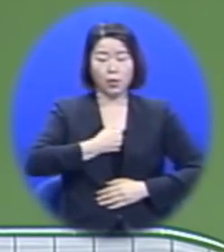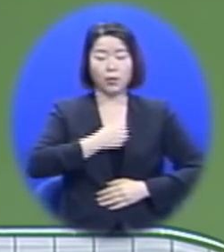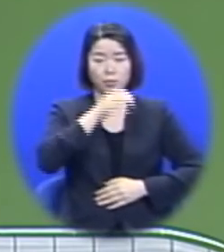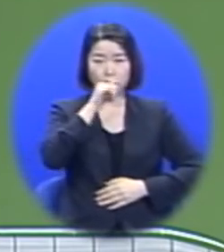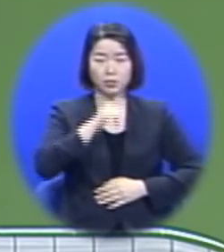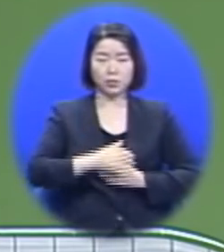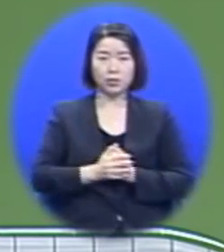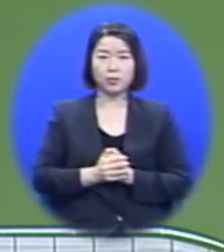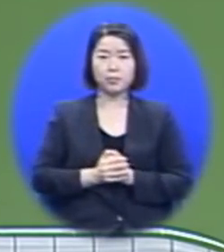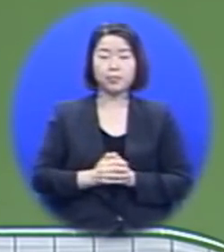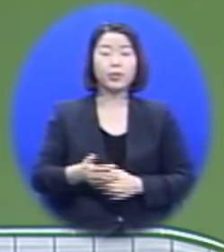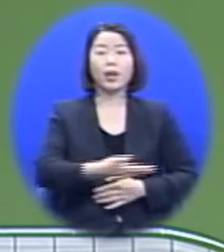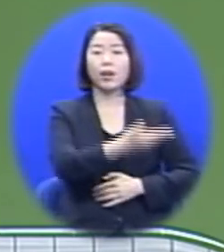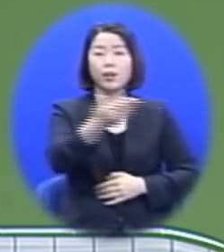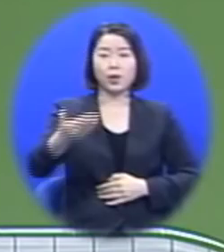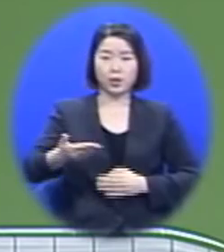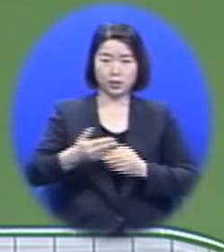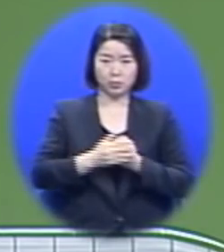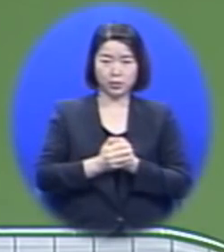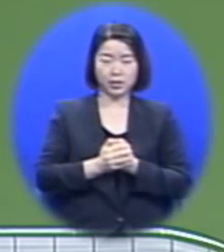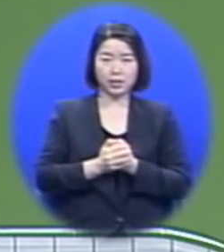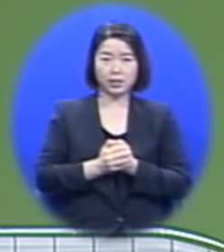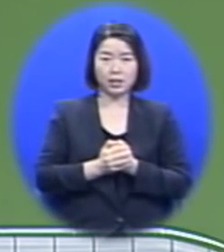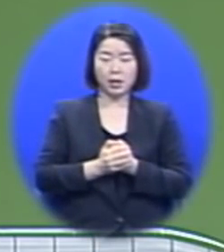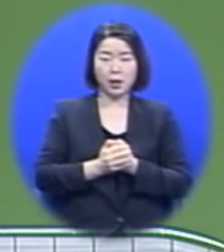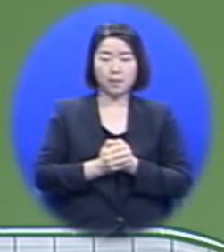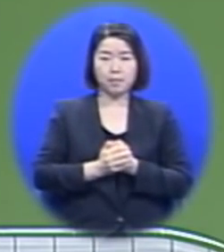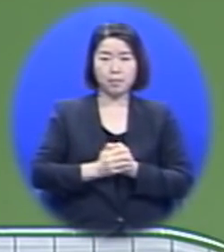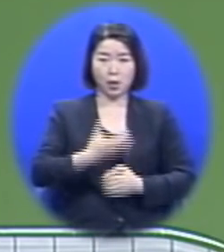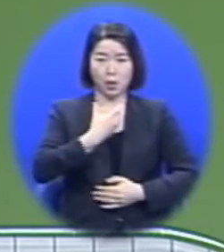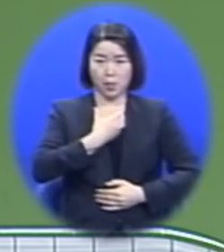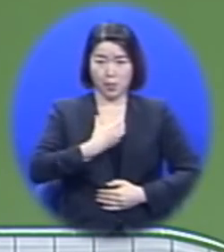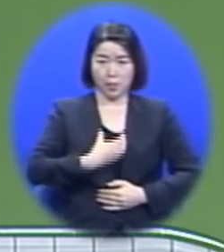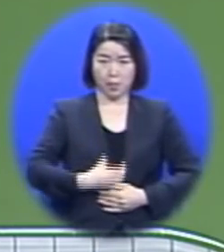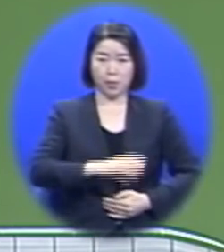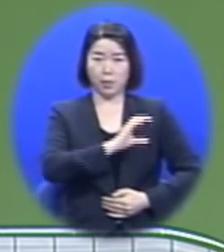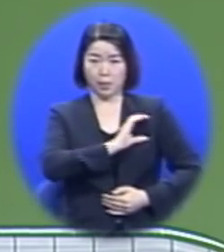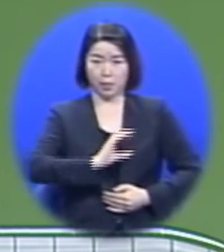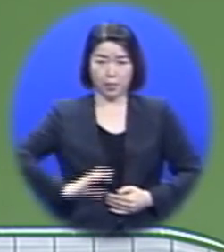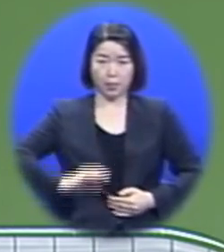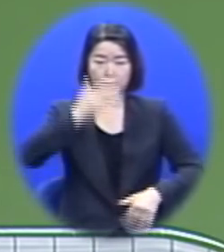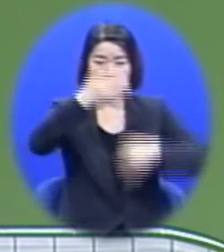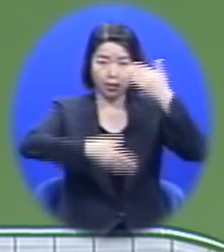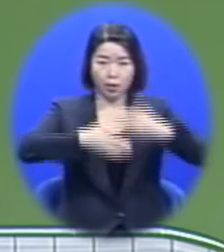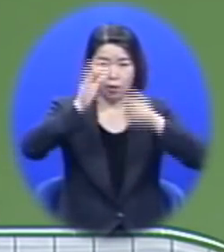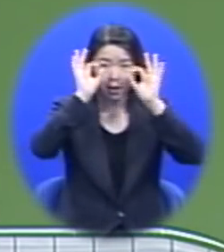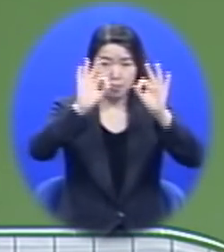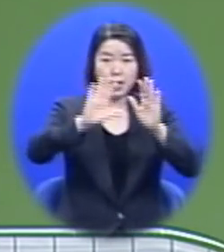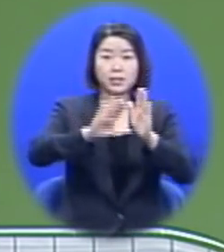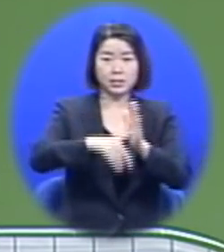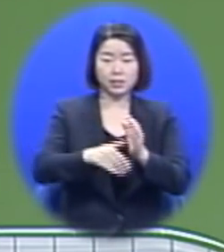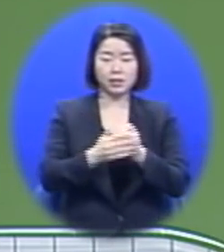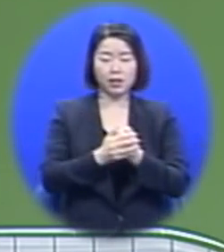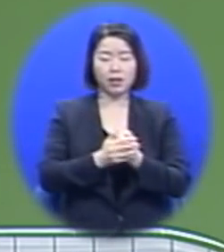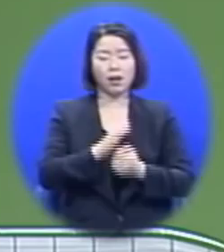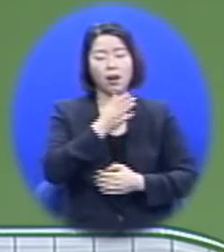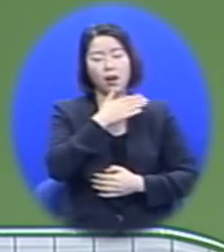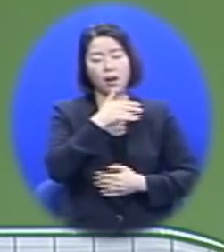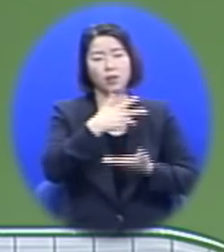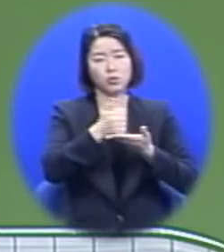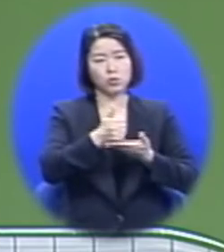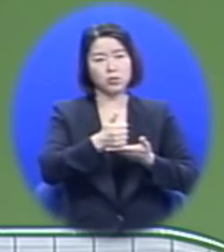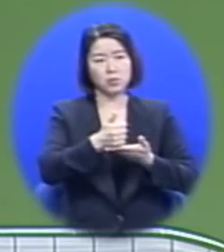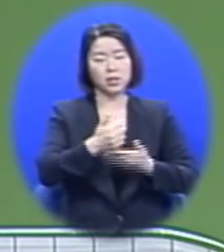그랬습니다. 여러분, 여러분들이 패션 오브 크라이스트라는 영화를 볼 때, 아, 주님이 나를 위해서 저렇게